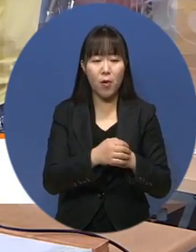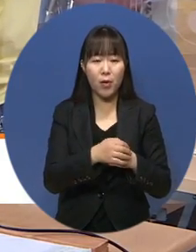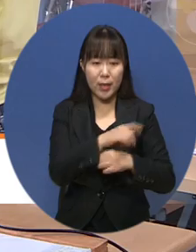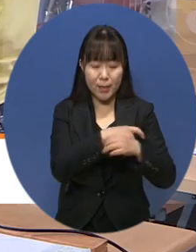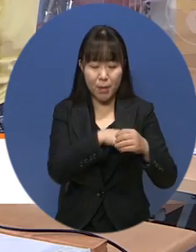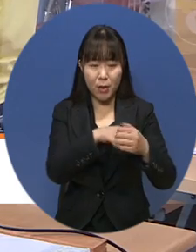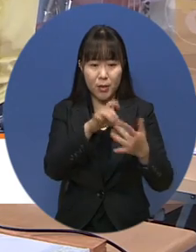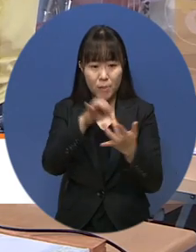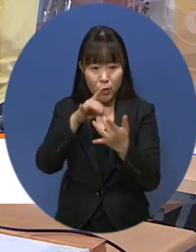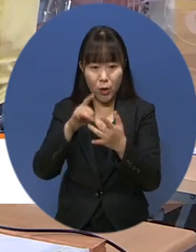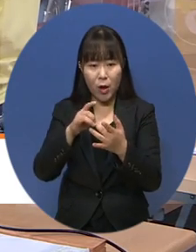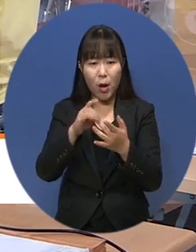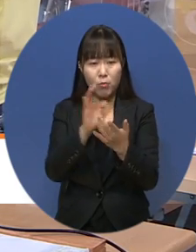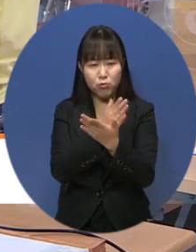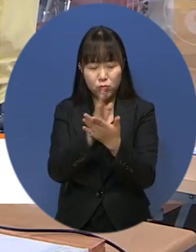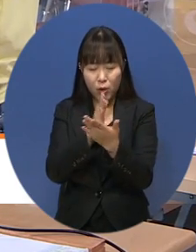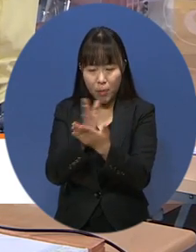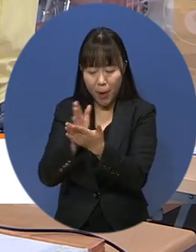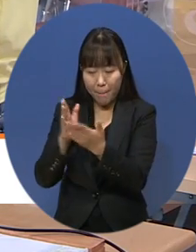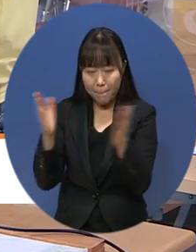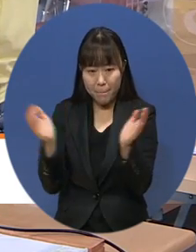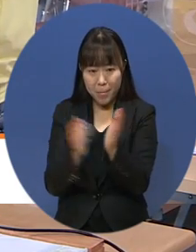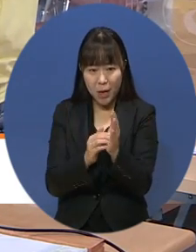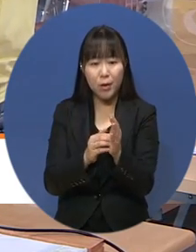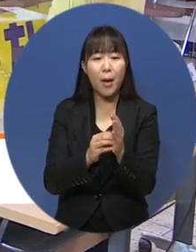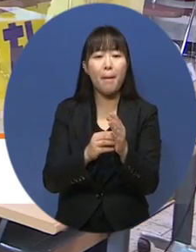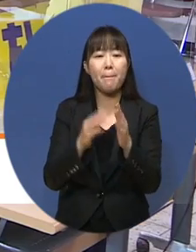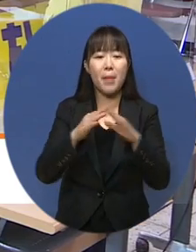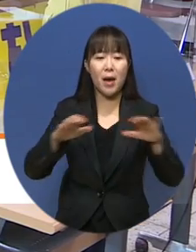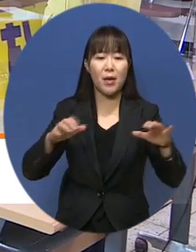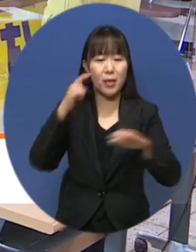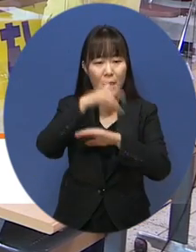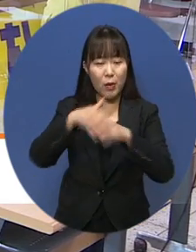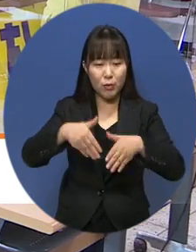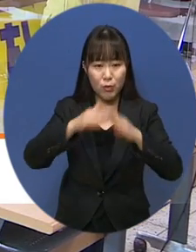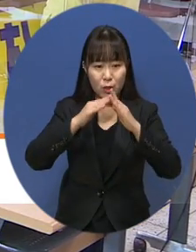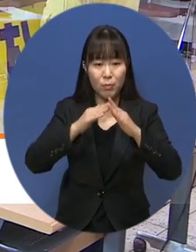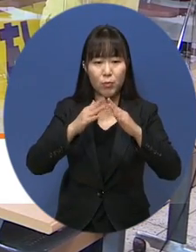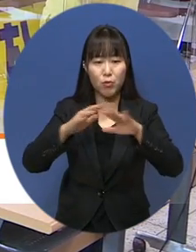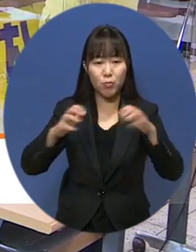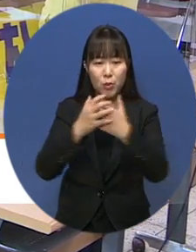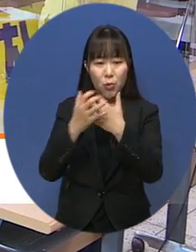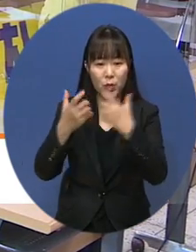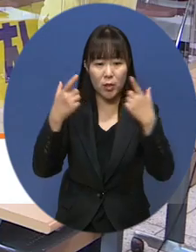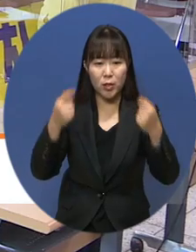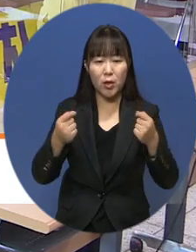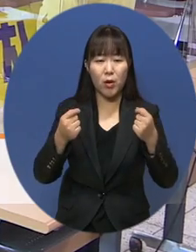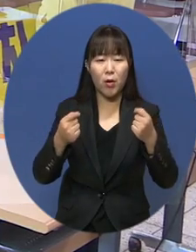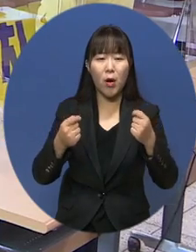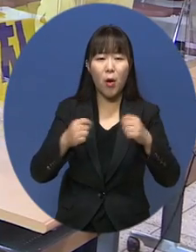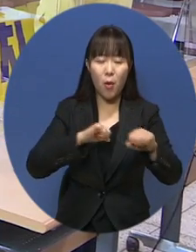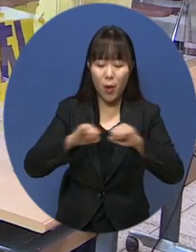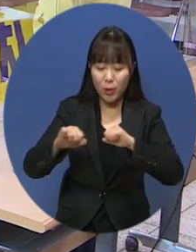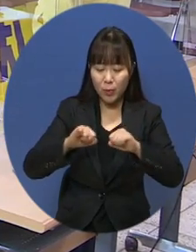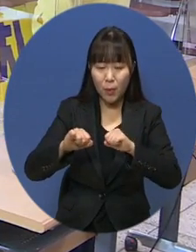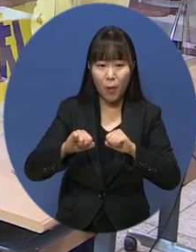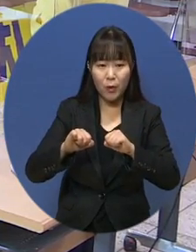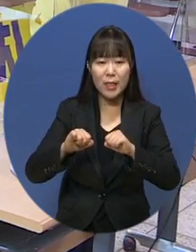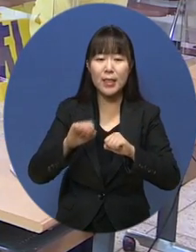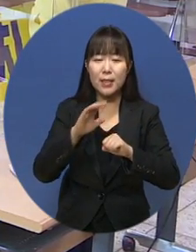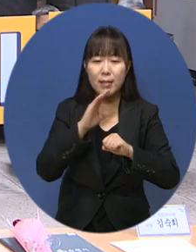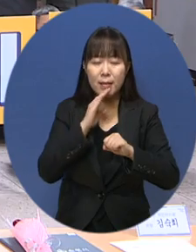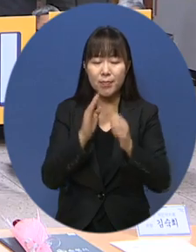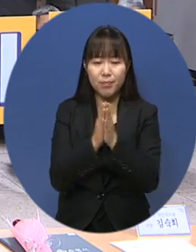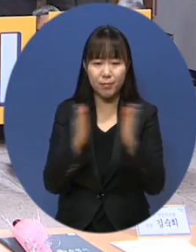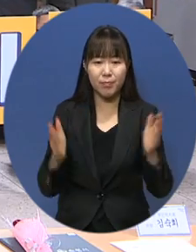선출과 분과 구성을 마무리하고 마을 계획 수립 주민총회 개최 등 풀뿌리 주민자치 활성화를 위한